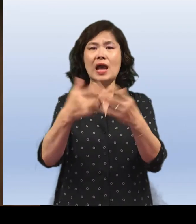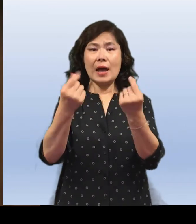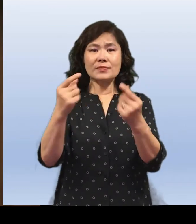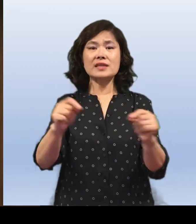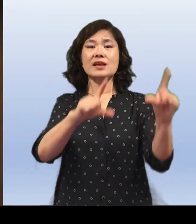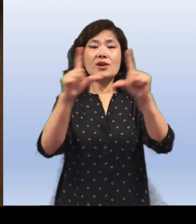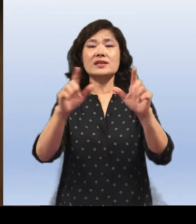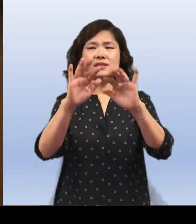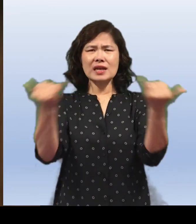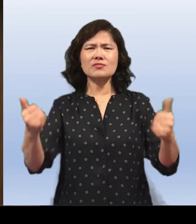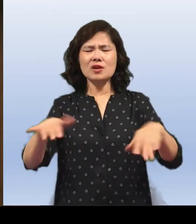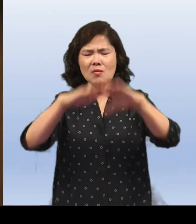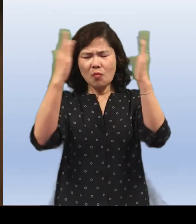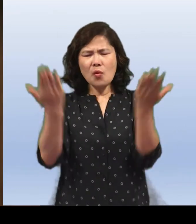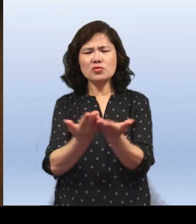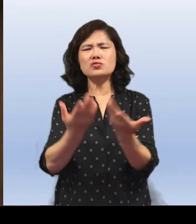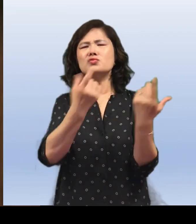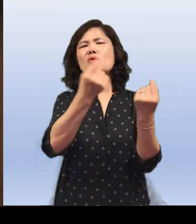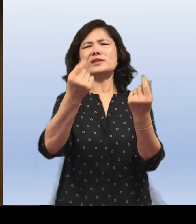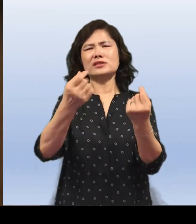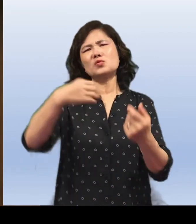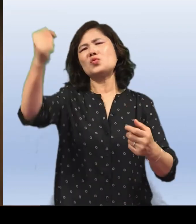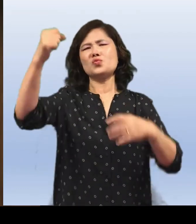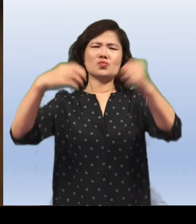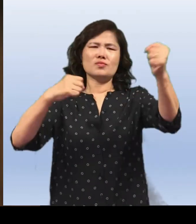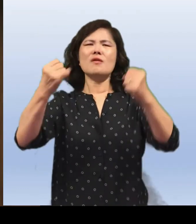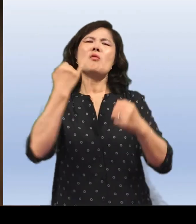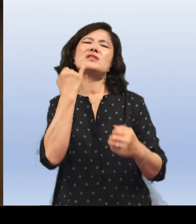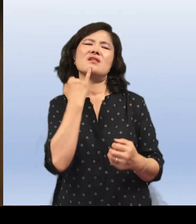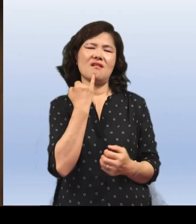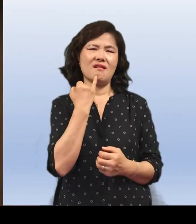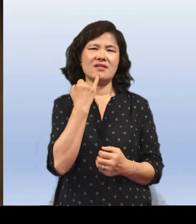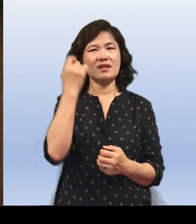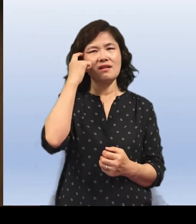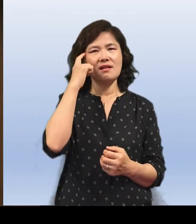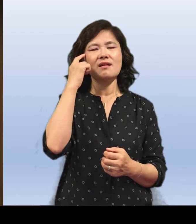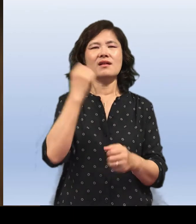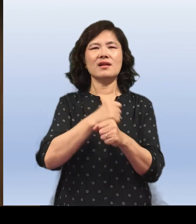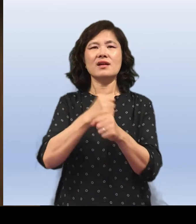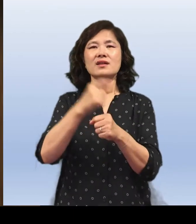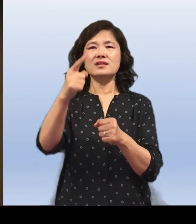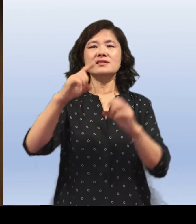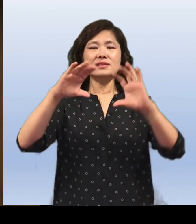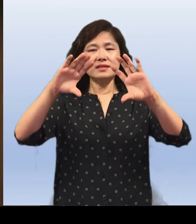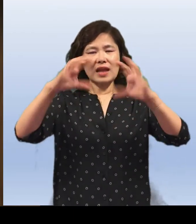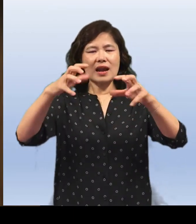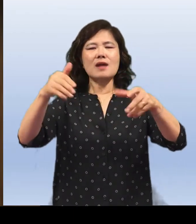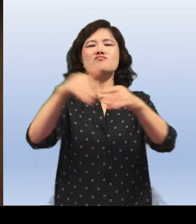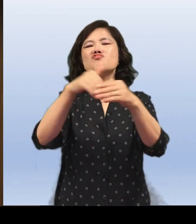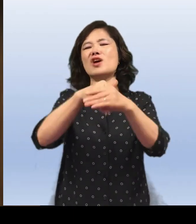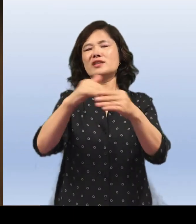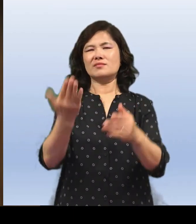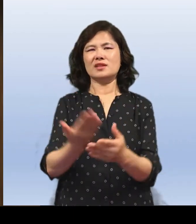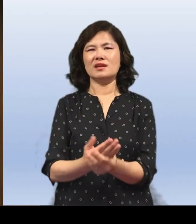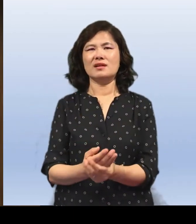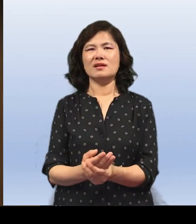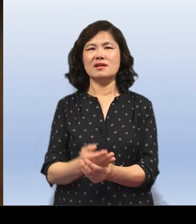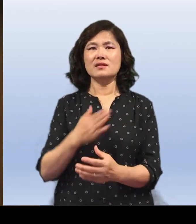생활하는 사람의 것은 그냥 자기의 소유처럼 함께 나눠 쓰는 것이 그 나라의 문화였던 겁니다. 근데 제가